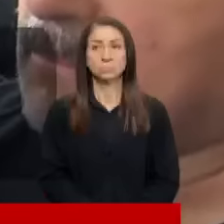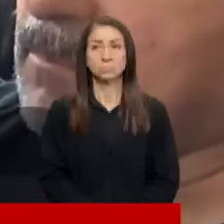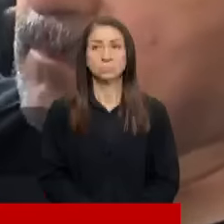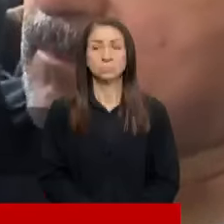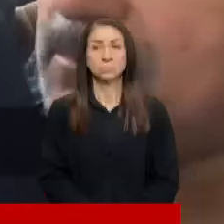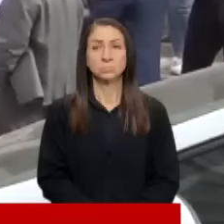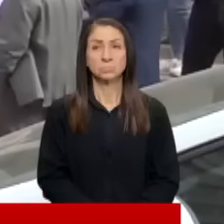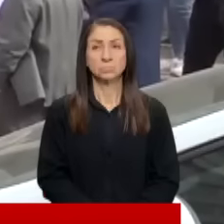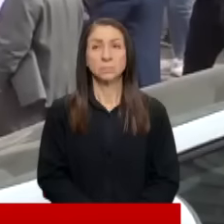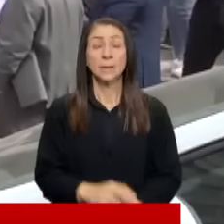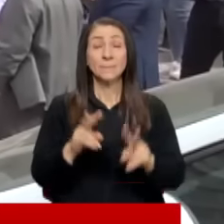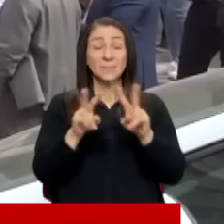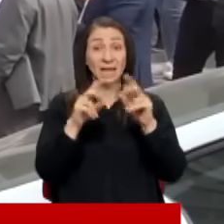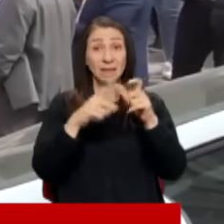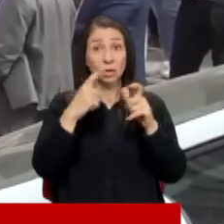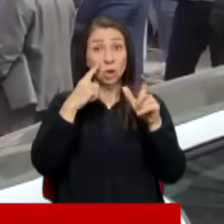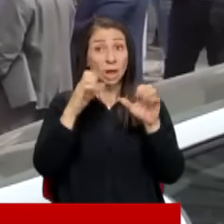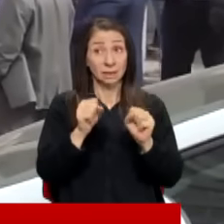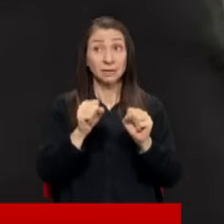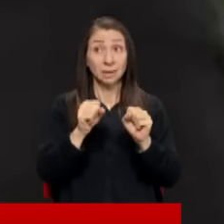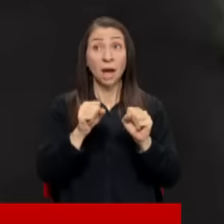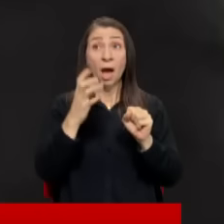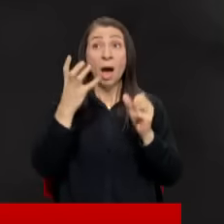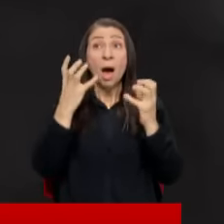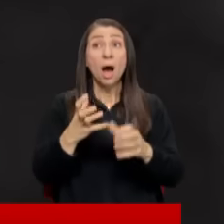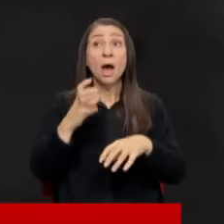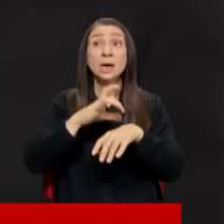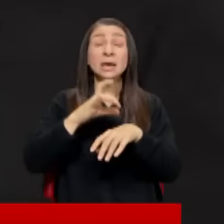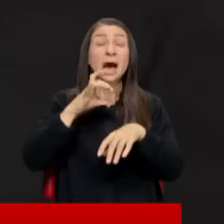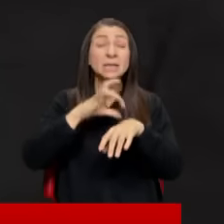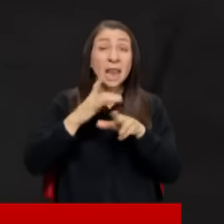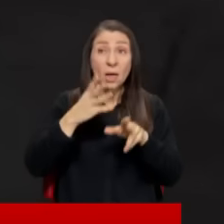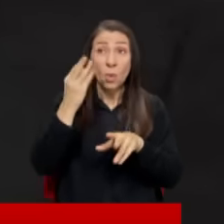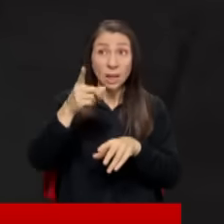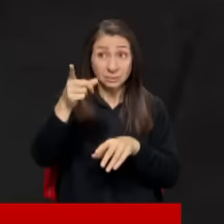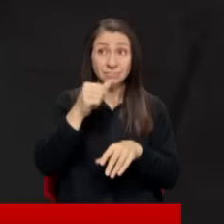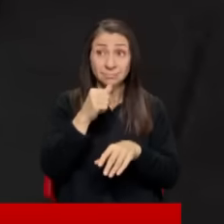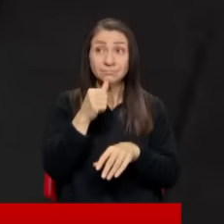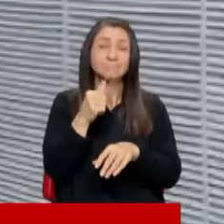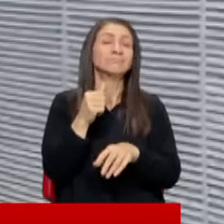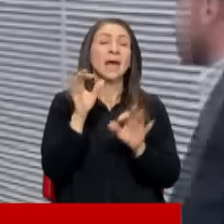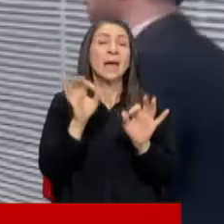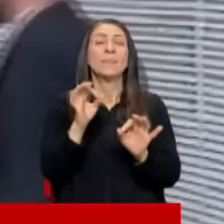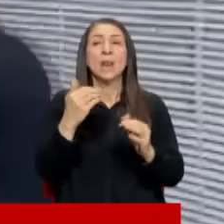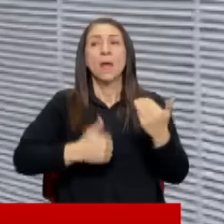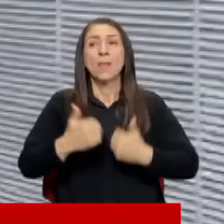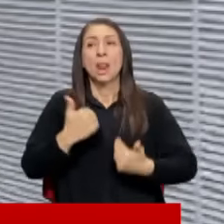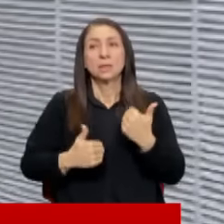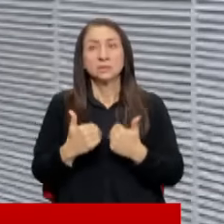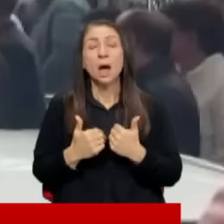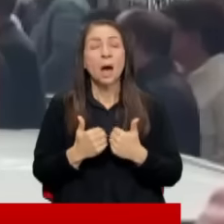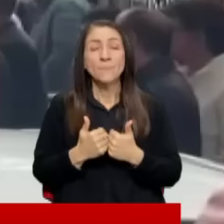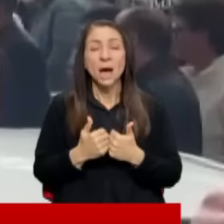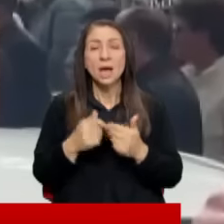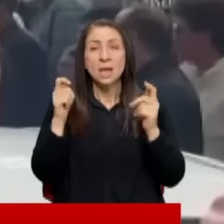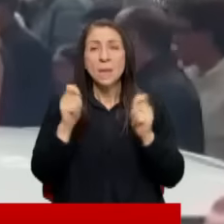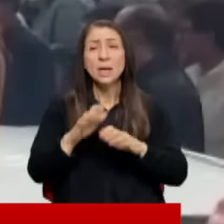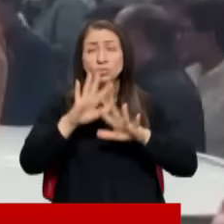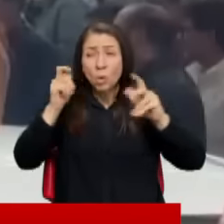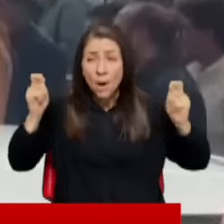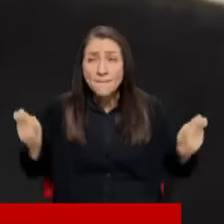güzel müdahaleler yapıyorlar. Mikail G gözaltına alındı. Ağır yaralanan özel kalem müdür vekili Samet Güdük ise hemen ameliyata alındı. Ancak yapılan